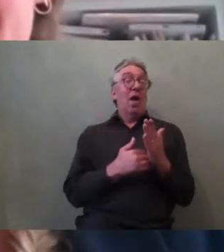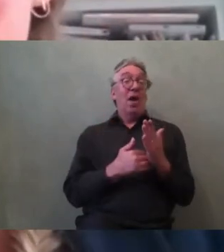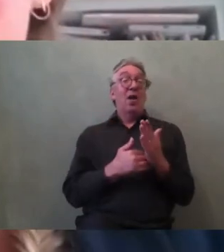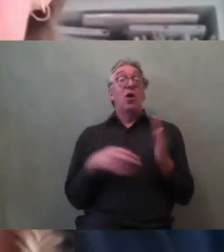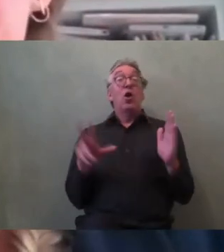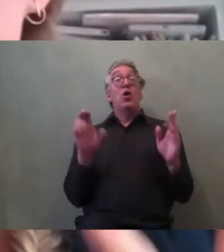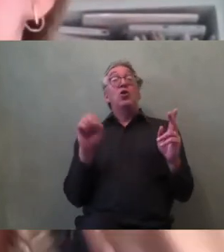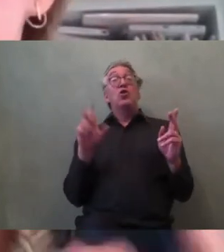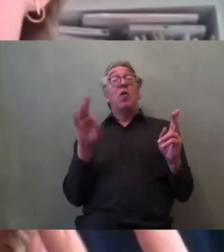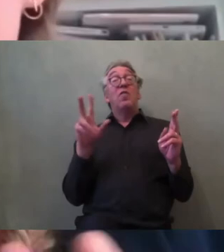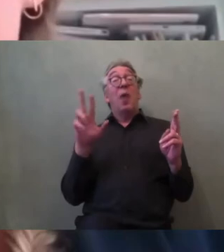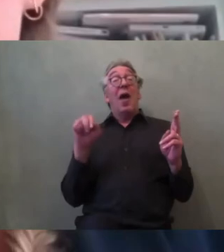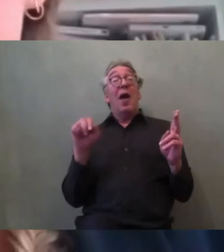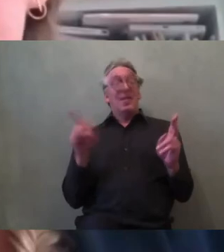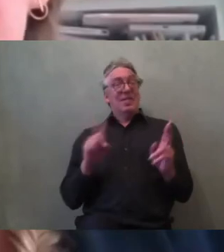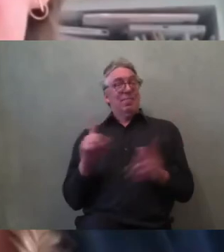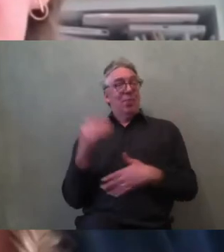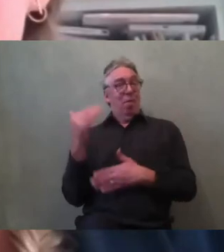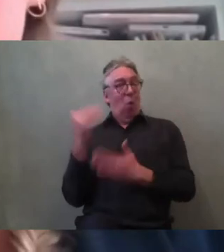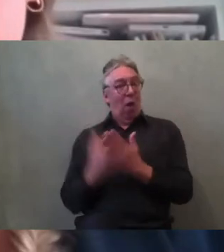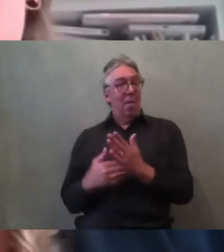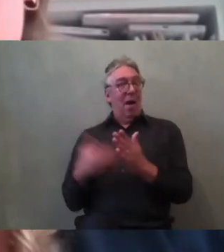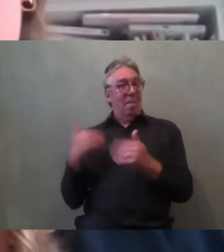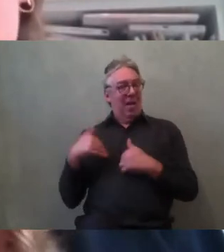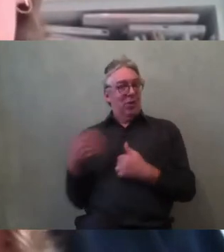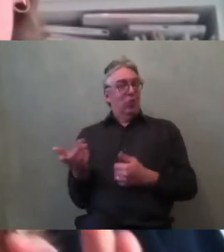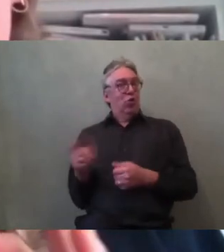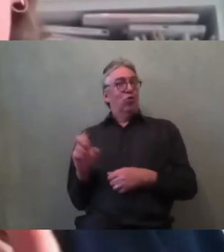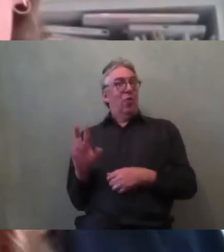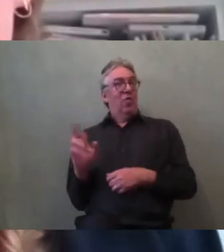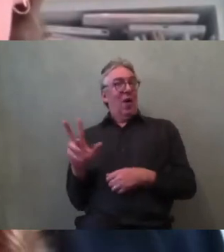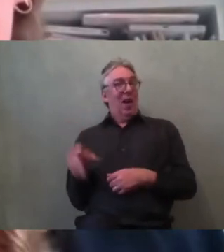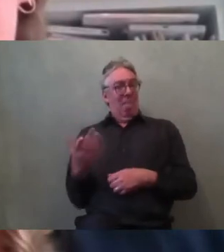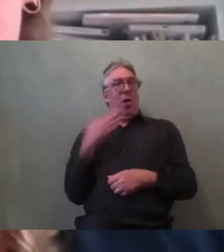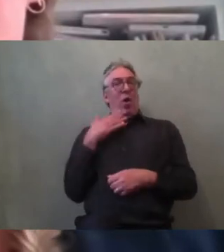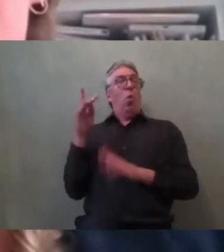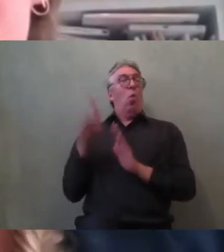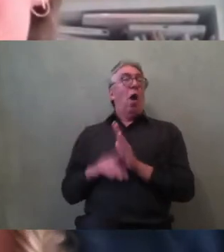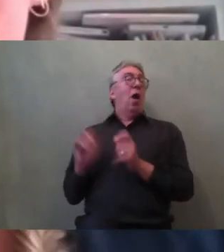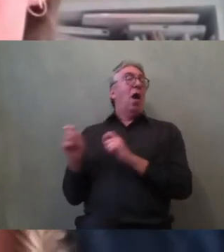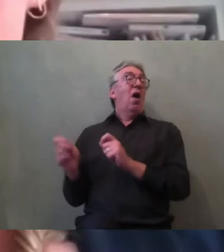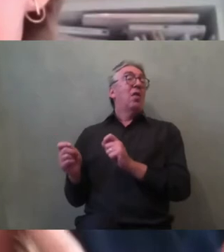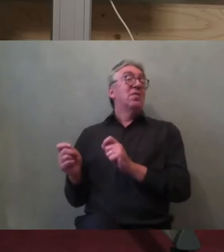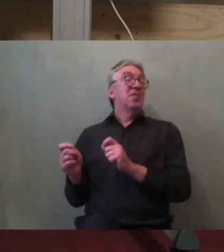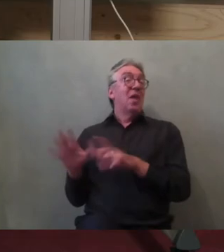updaten en nieuwe programma's te implementeren dan dat je bijvoorbeeld de hardware aanpakt. Ik heb